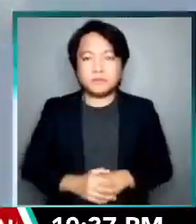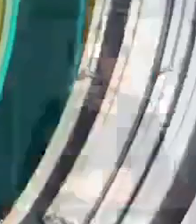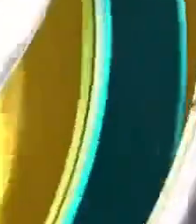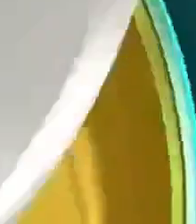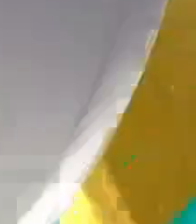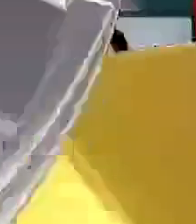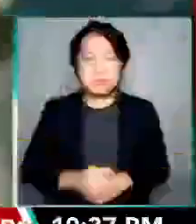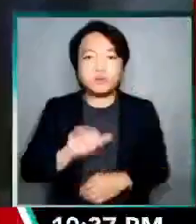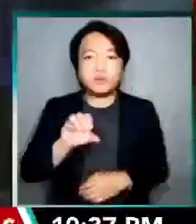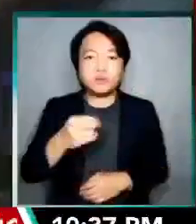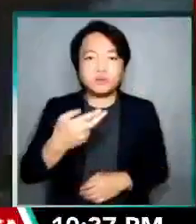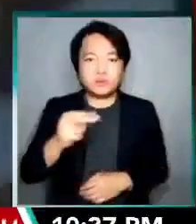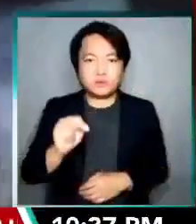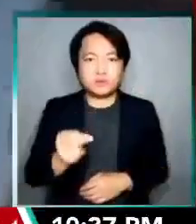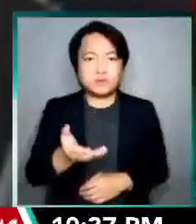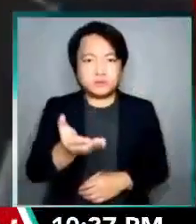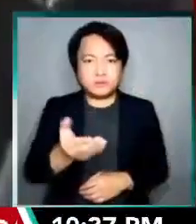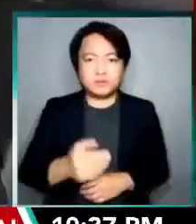Consulta.